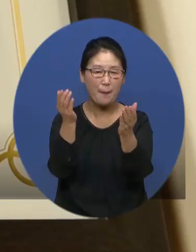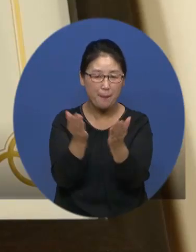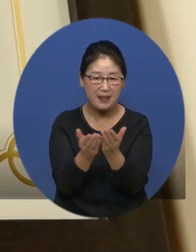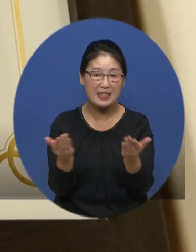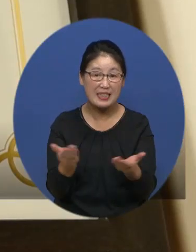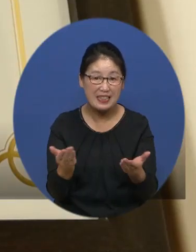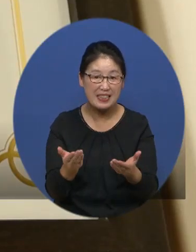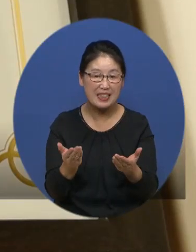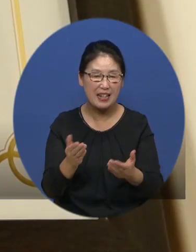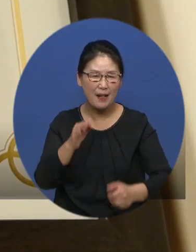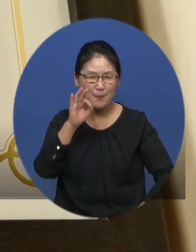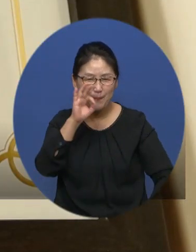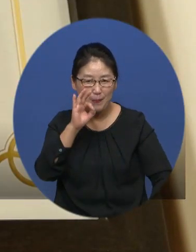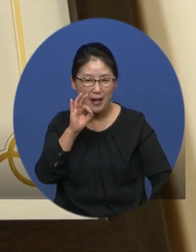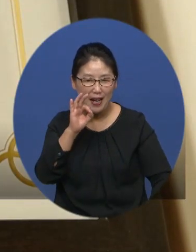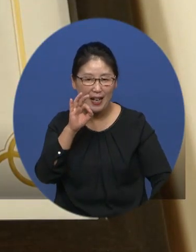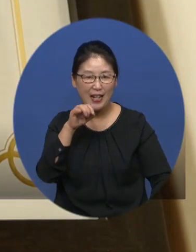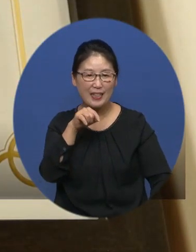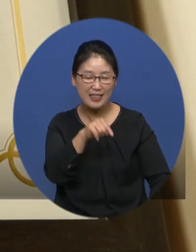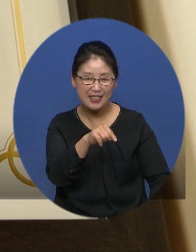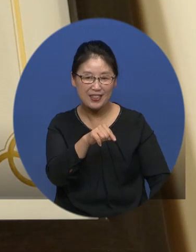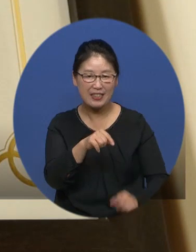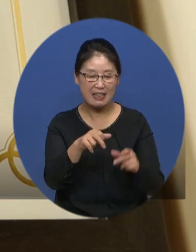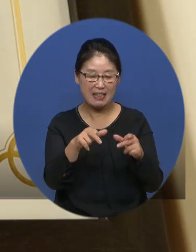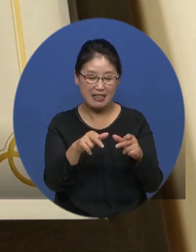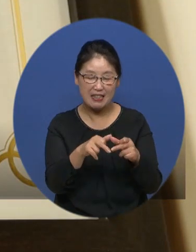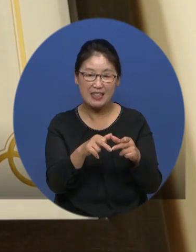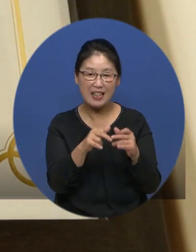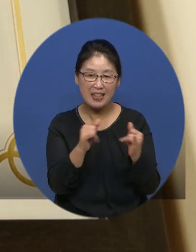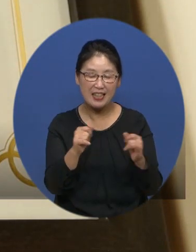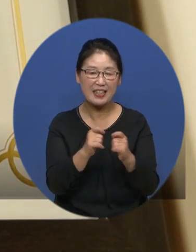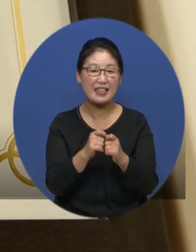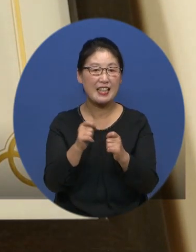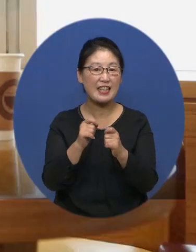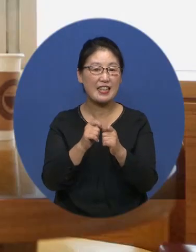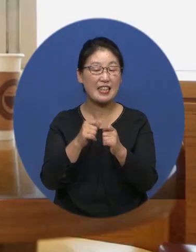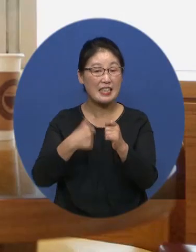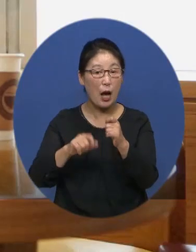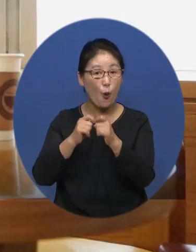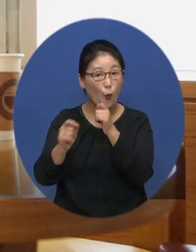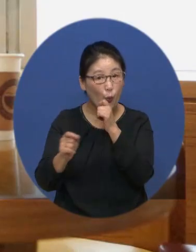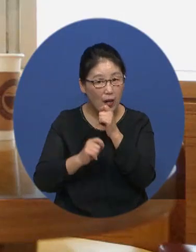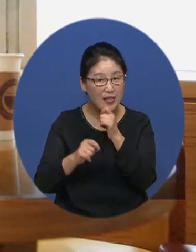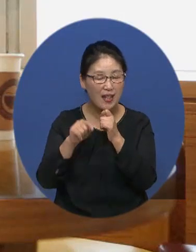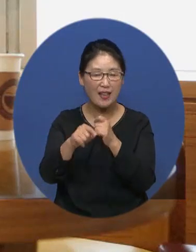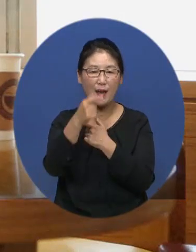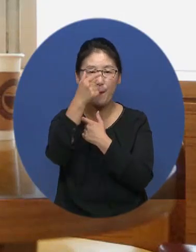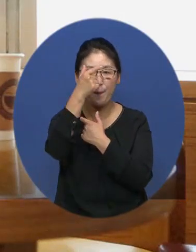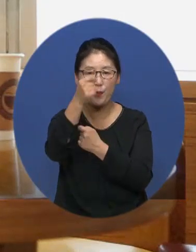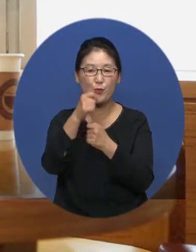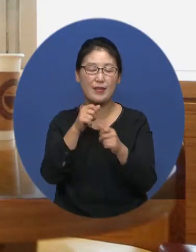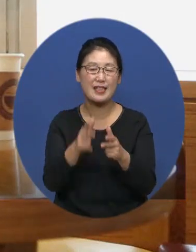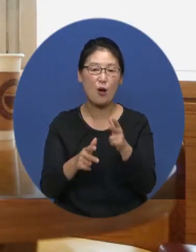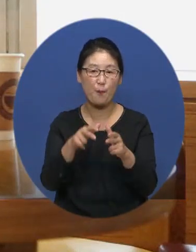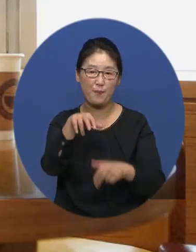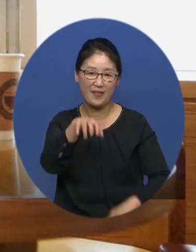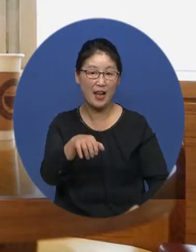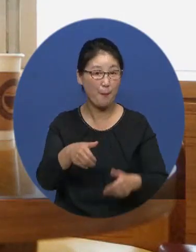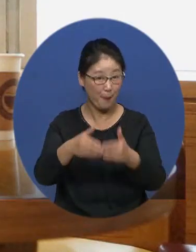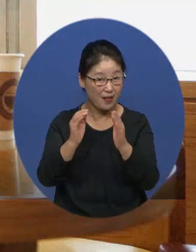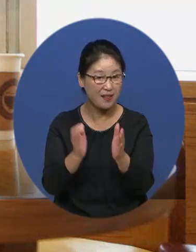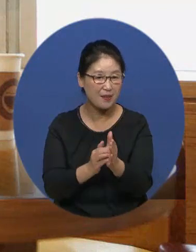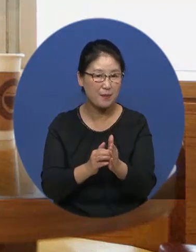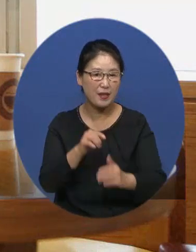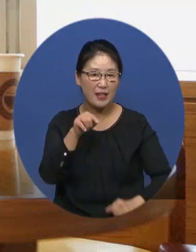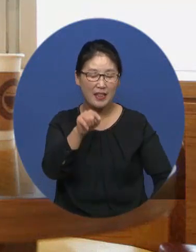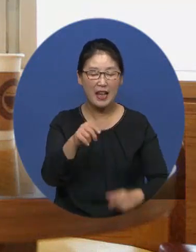있는 업무를 개발해서 장애인 자회사형 표준사업장을 만든 겁니다. 그래서 그곳에서 저희 장애인들이 행복을